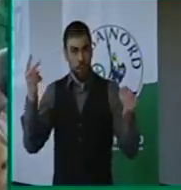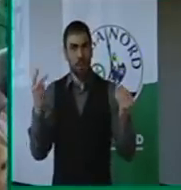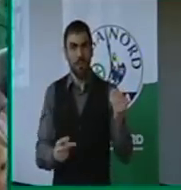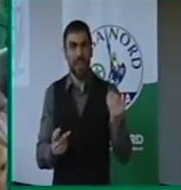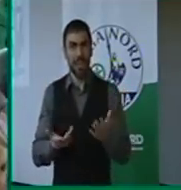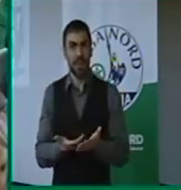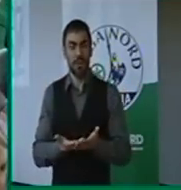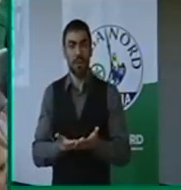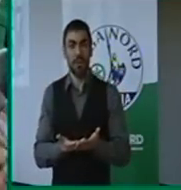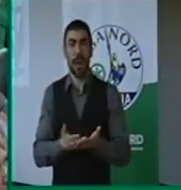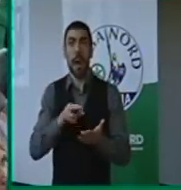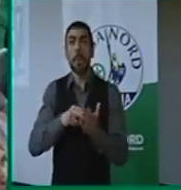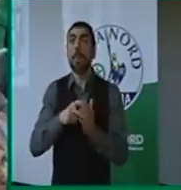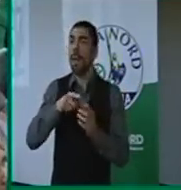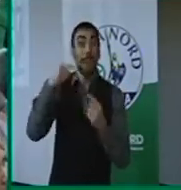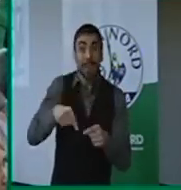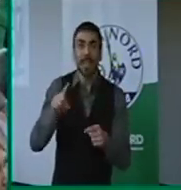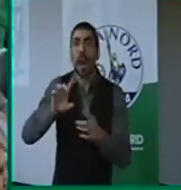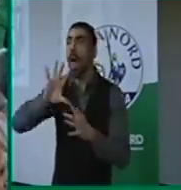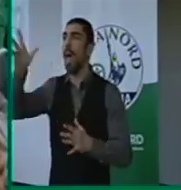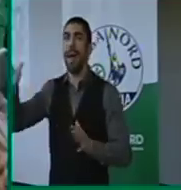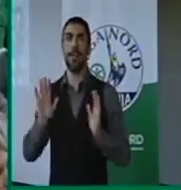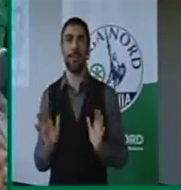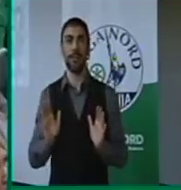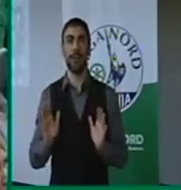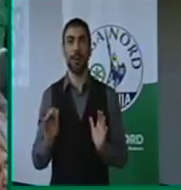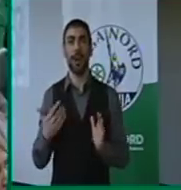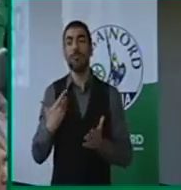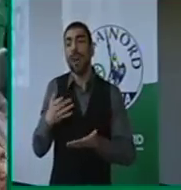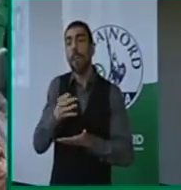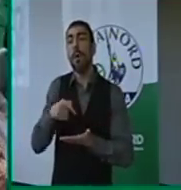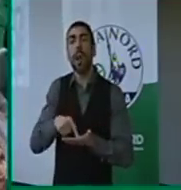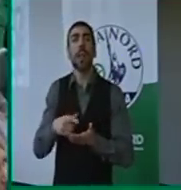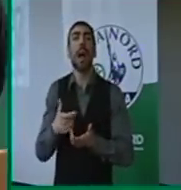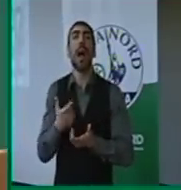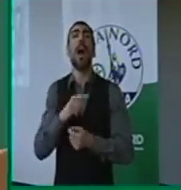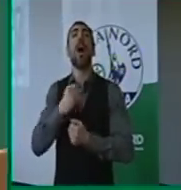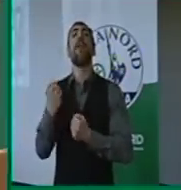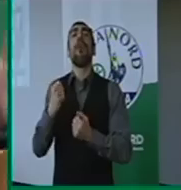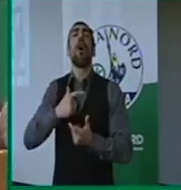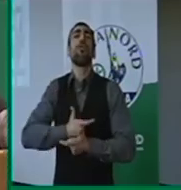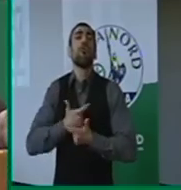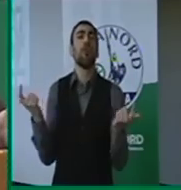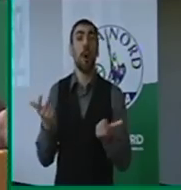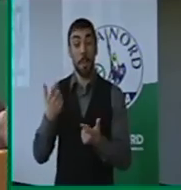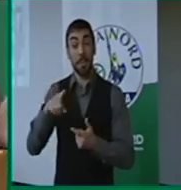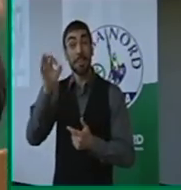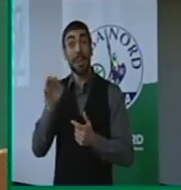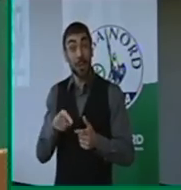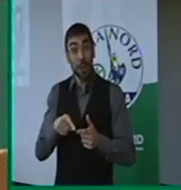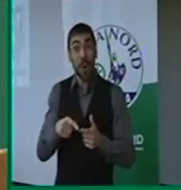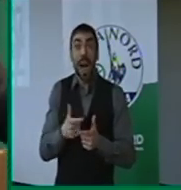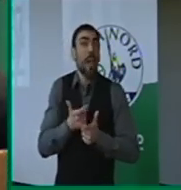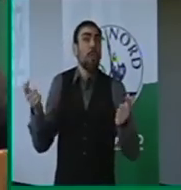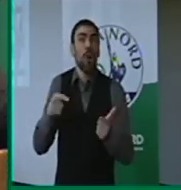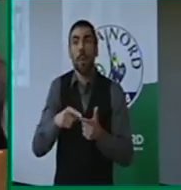tantissimo ma il problema è un altro abbiamo una moneta troppo forte e questa percent di moneta troppo